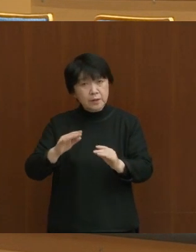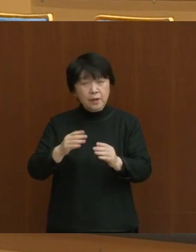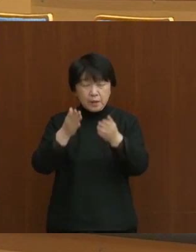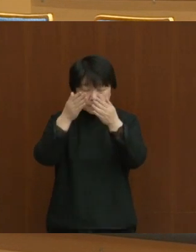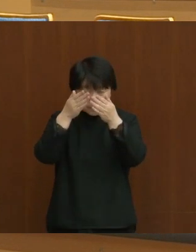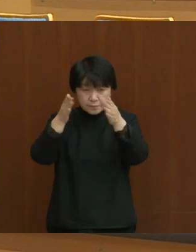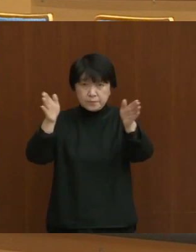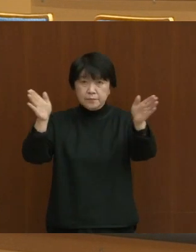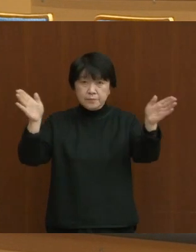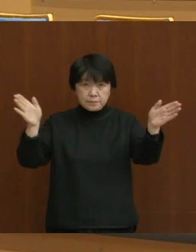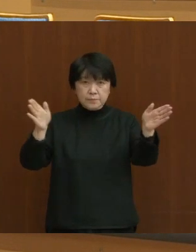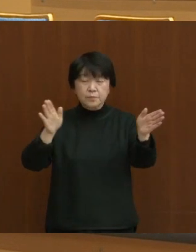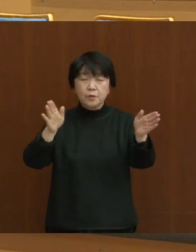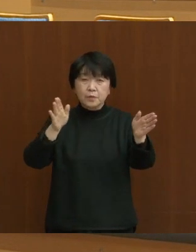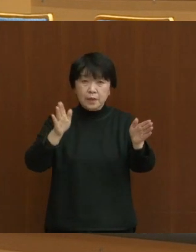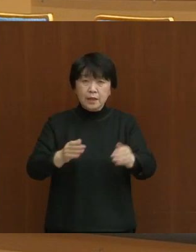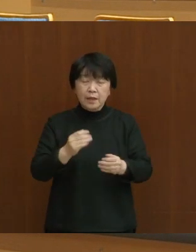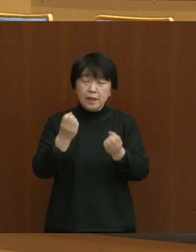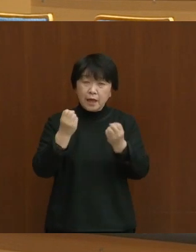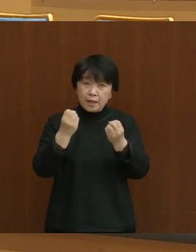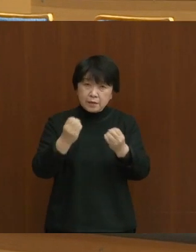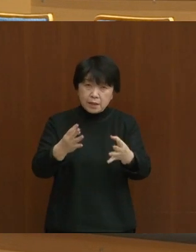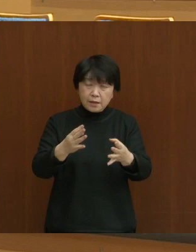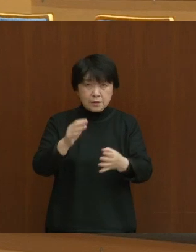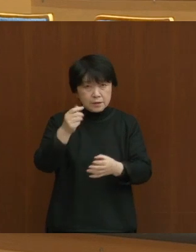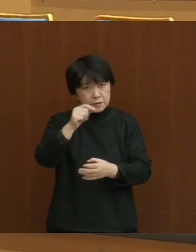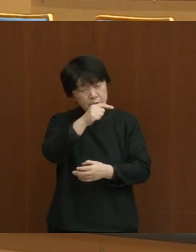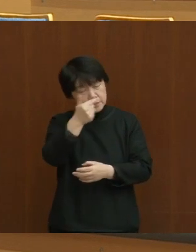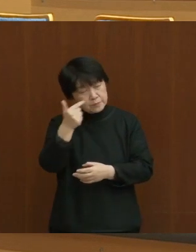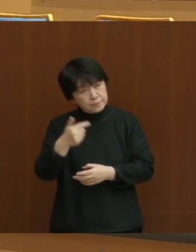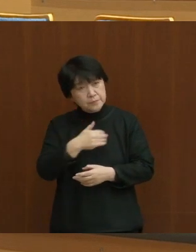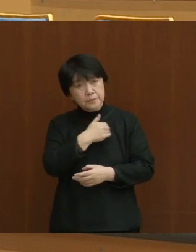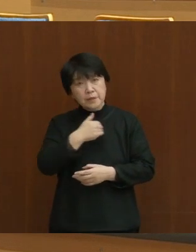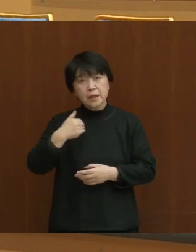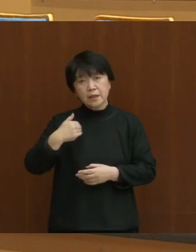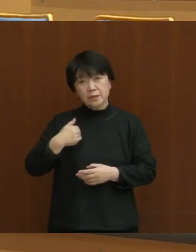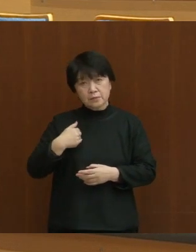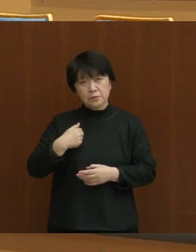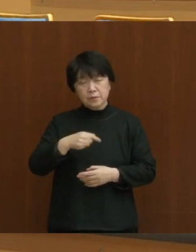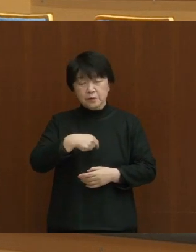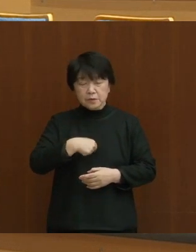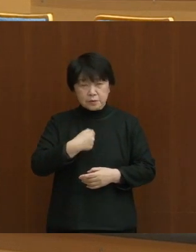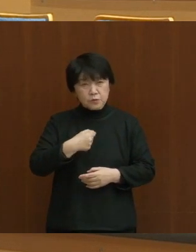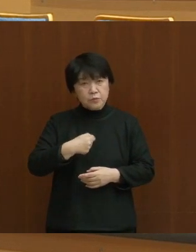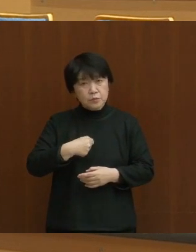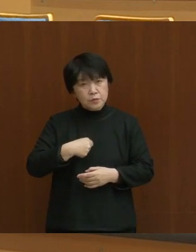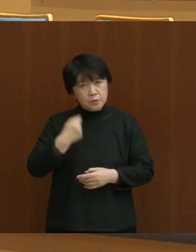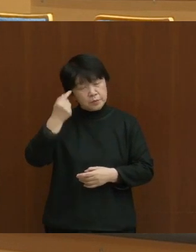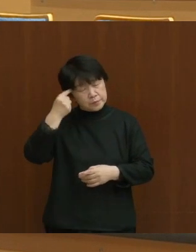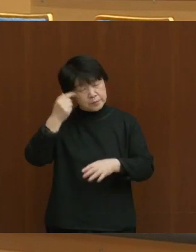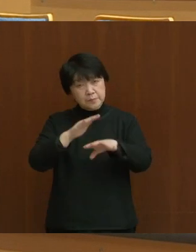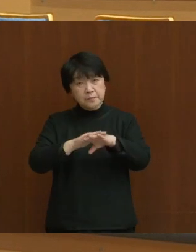と先見性を持った洞察力に基づいた自己の価値観が肝要です。